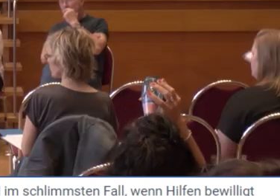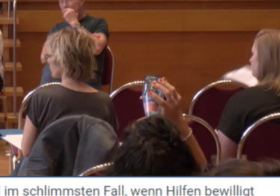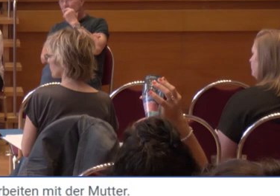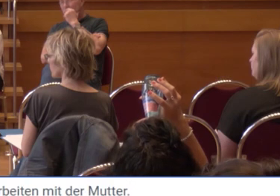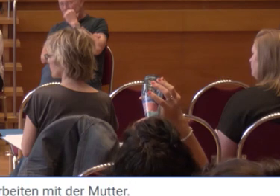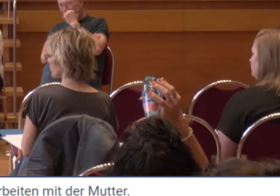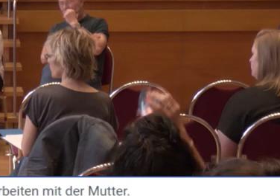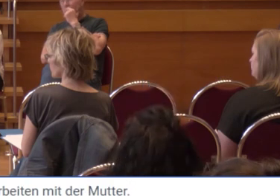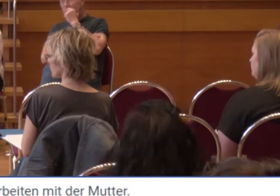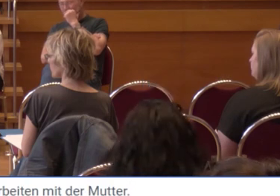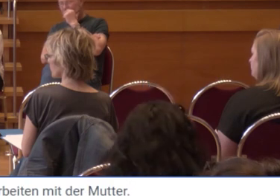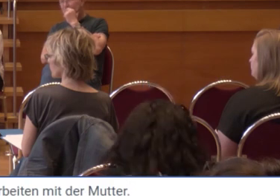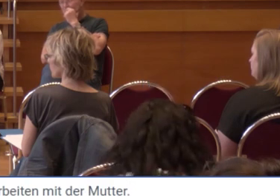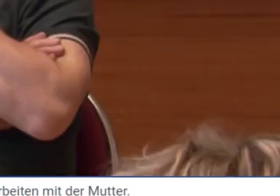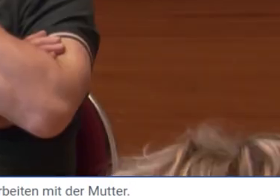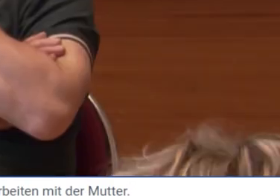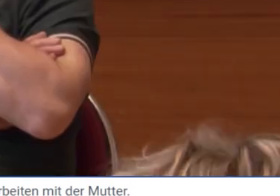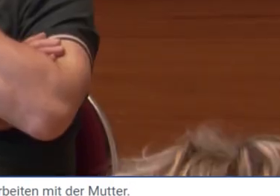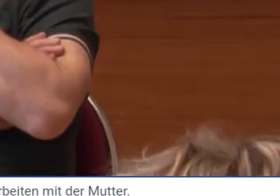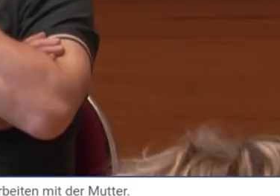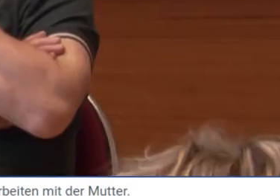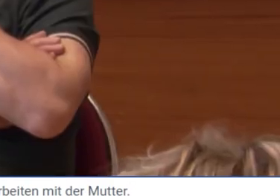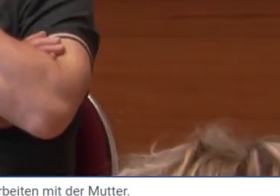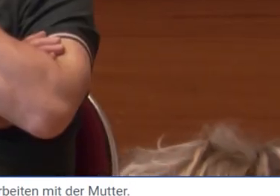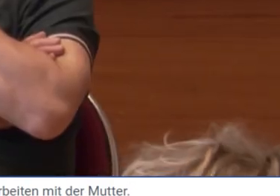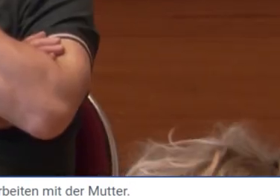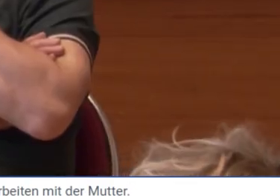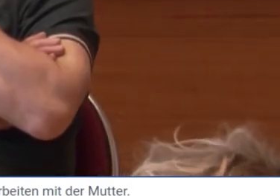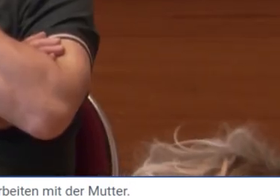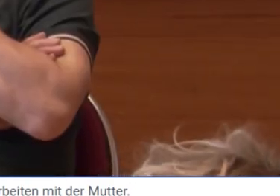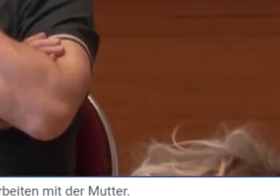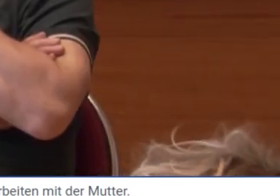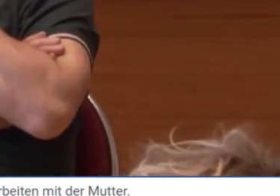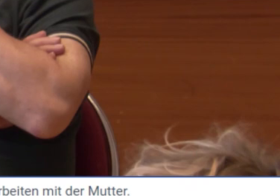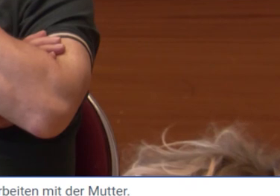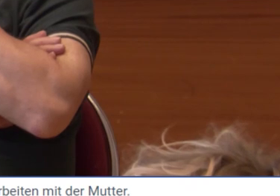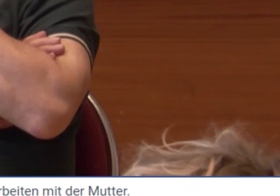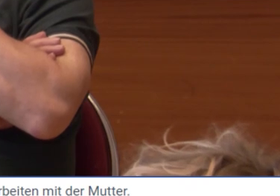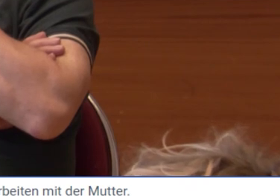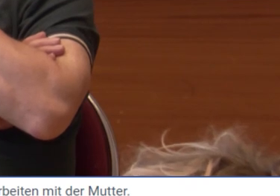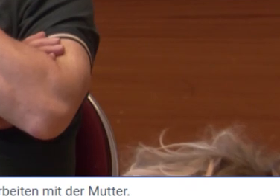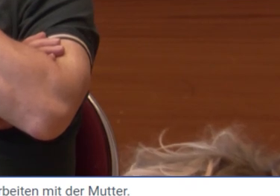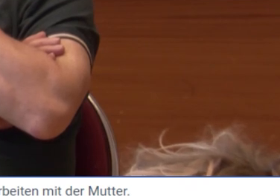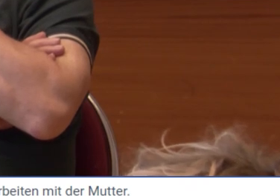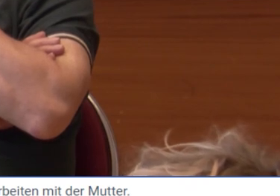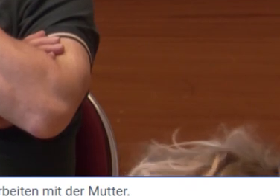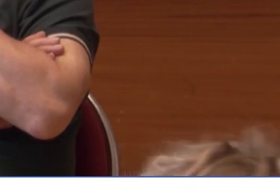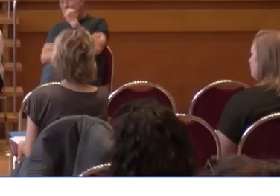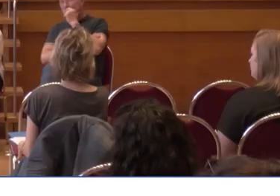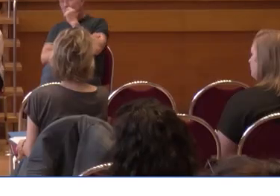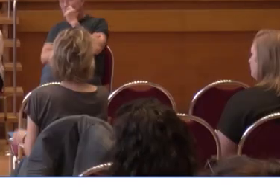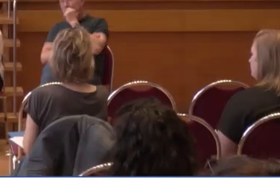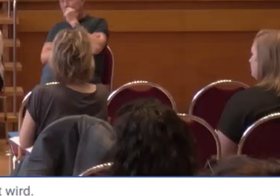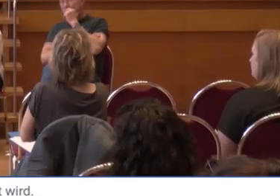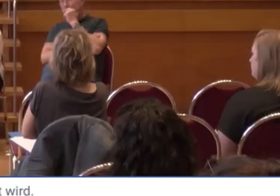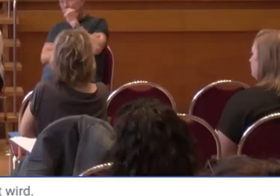dass man das aus einer Hand leistet für die Familien ist es also meine persönlichen Menschenverstand ist es irgendwie verrückt was